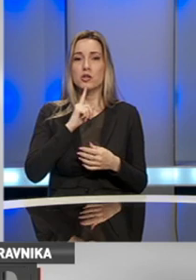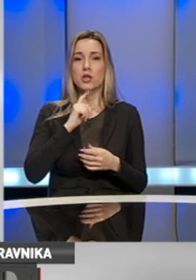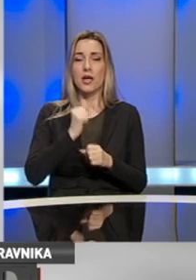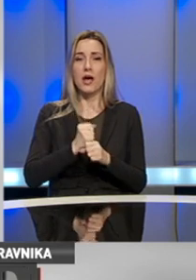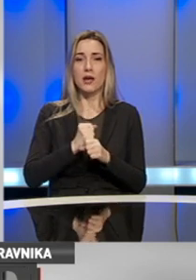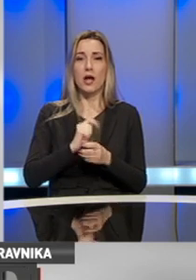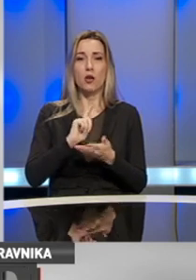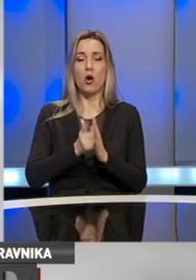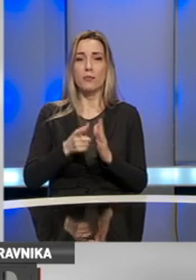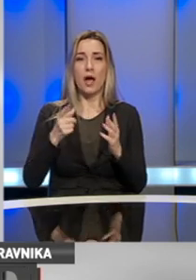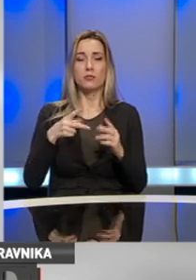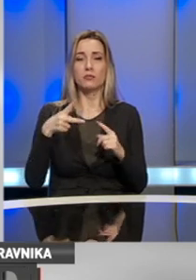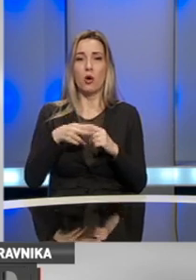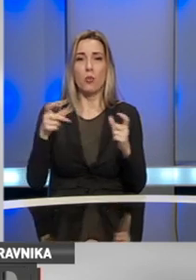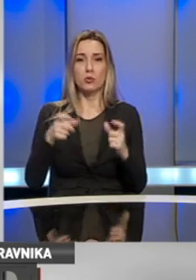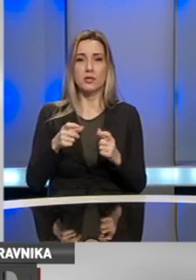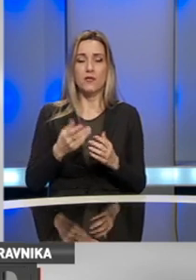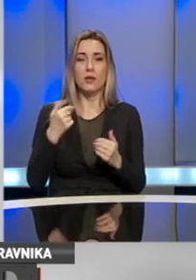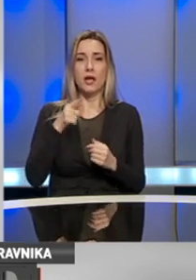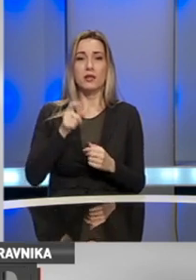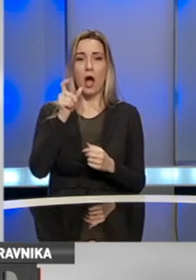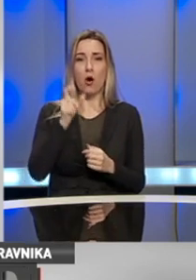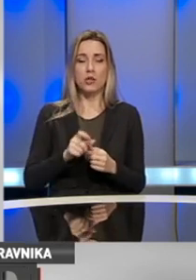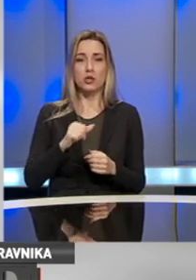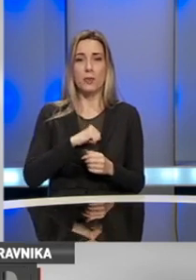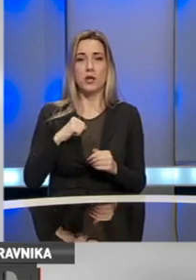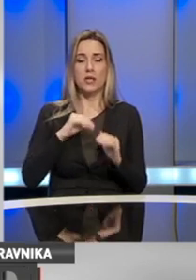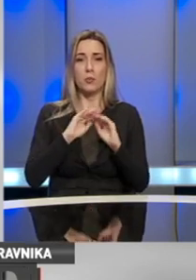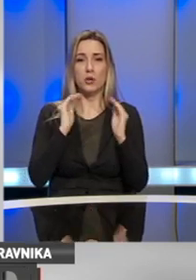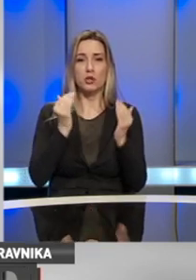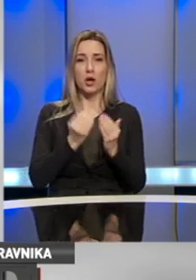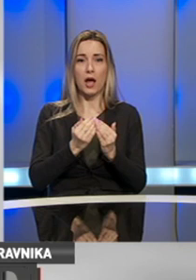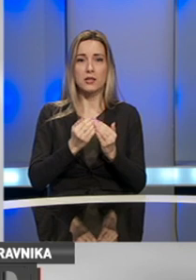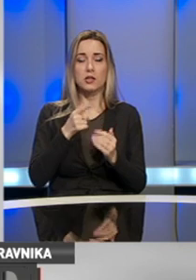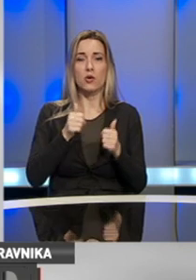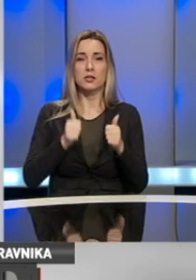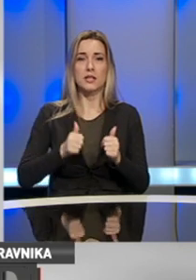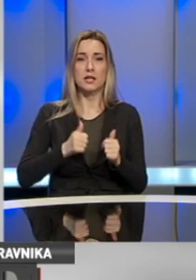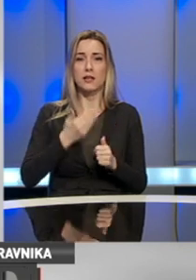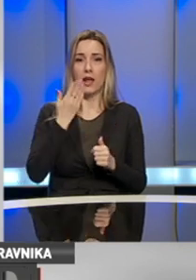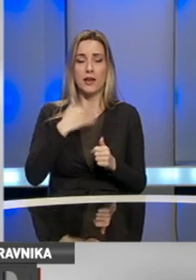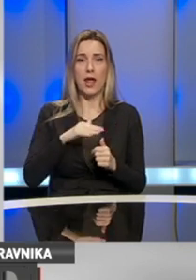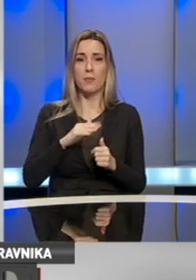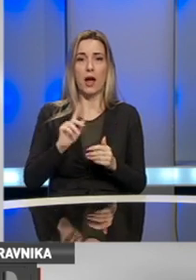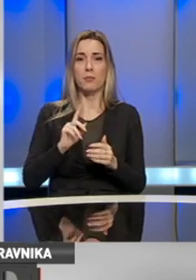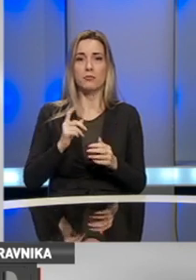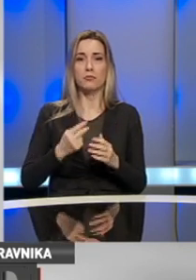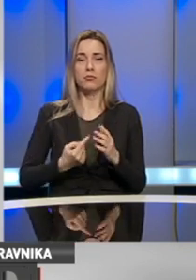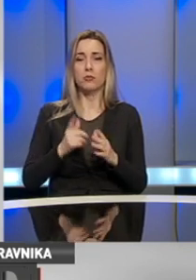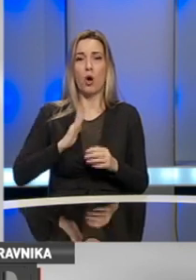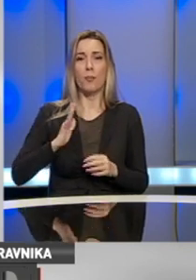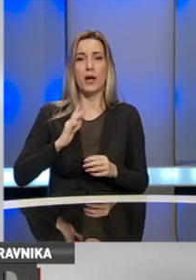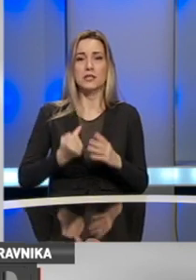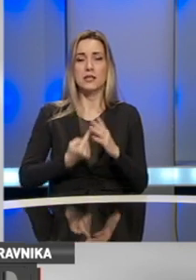rad odmah obustavljen. Dakle, ta osoba je u samoizolaciji, te on za sada nema značajnije ni po život